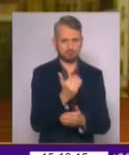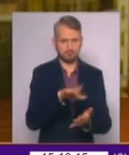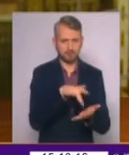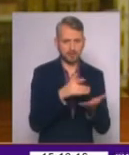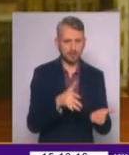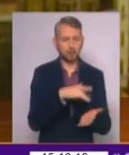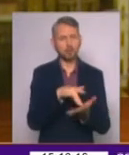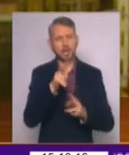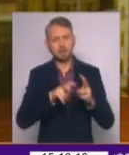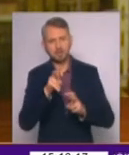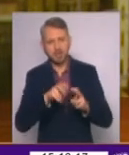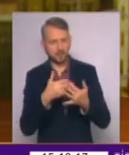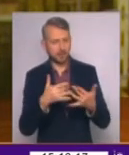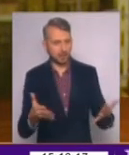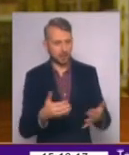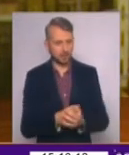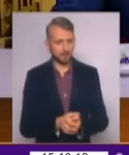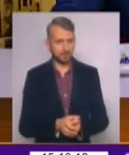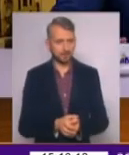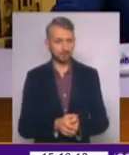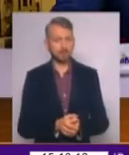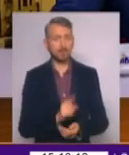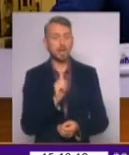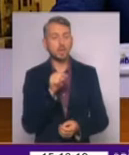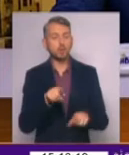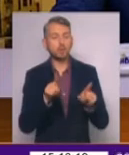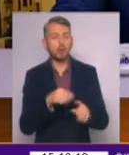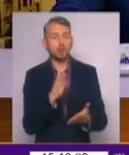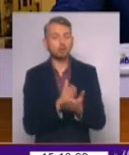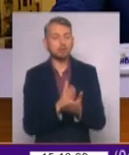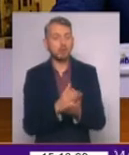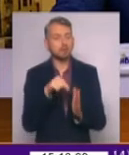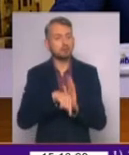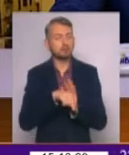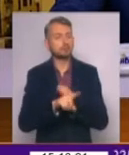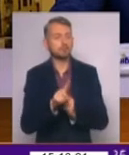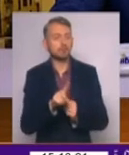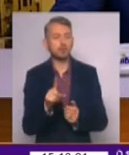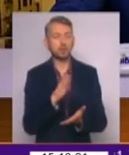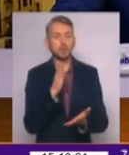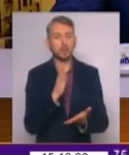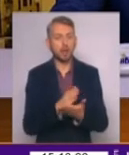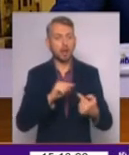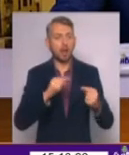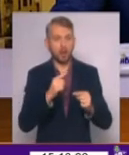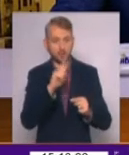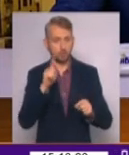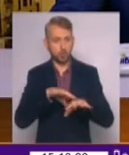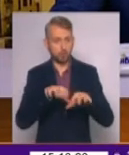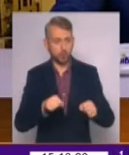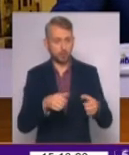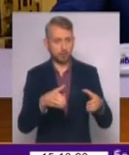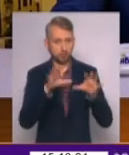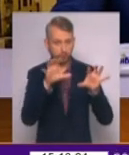комунальних підприємств і так далі. Так. Але тут також є складова того, що є антимонопольне законодавство, і будь-яке